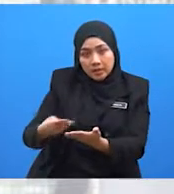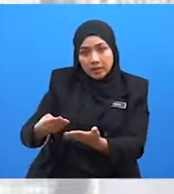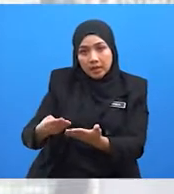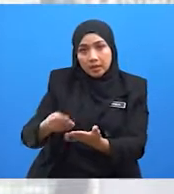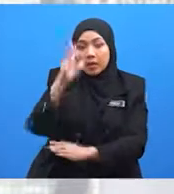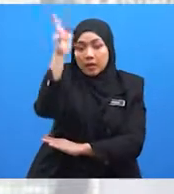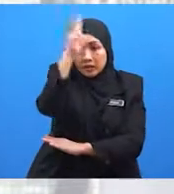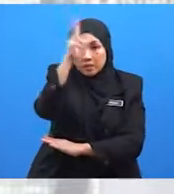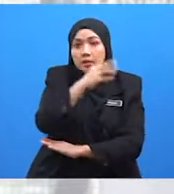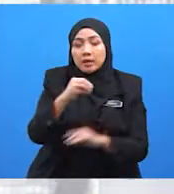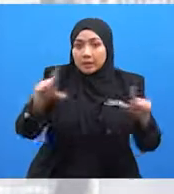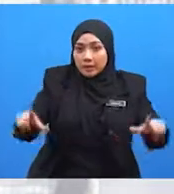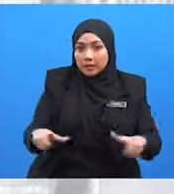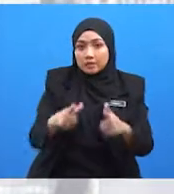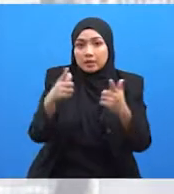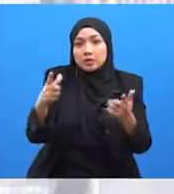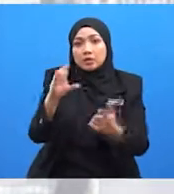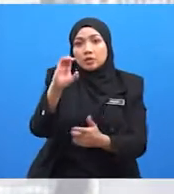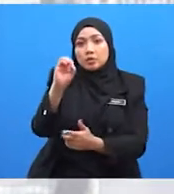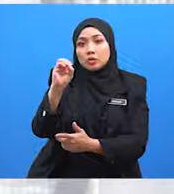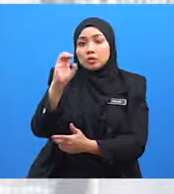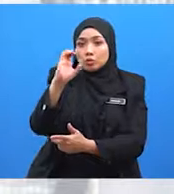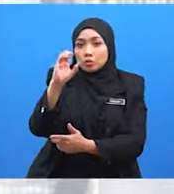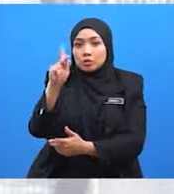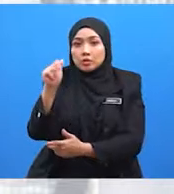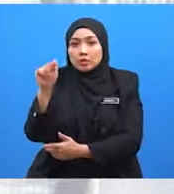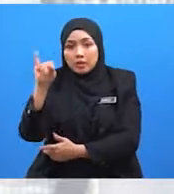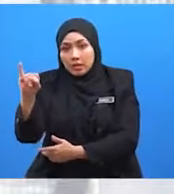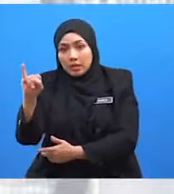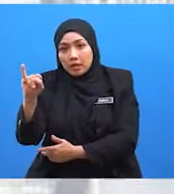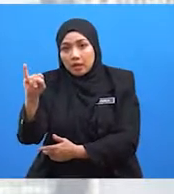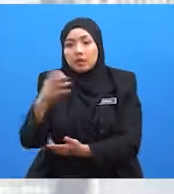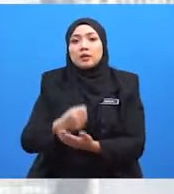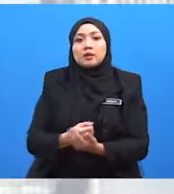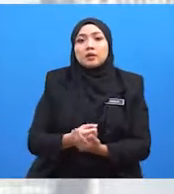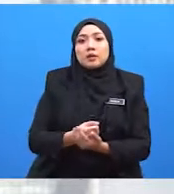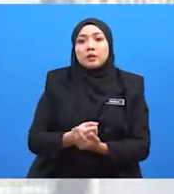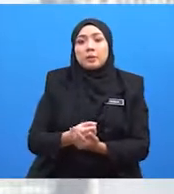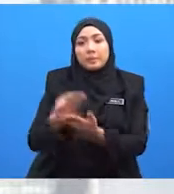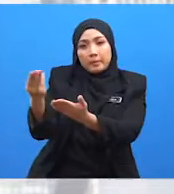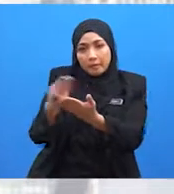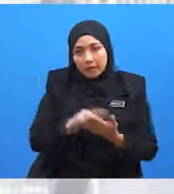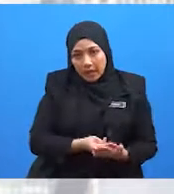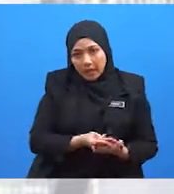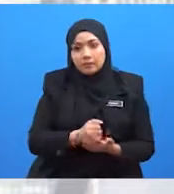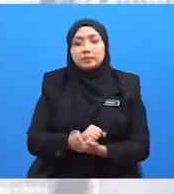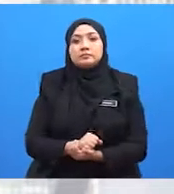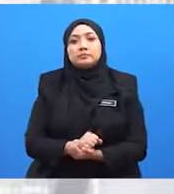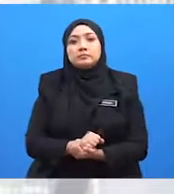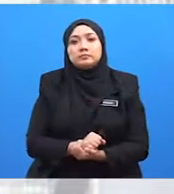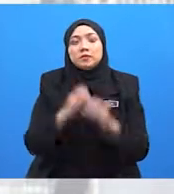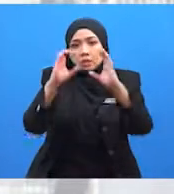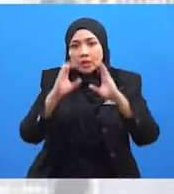dan pelaksanaan cukai tertentu yang boleh mempengaruhi permintaan. Tindakan